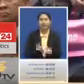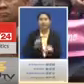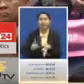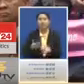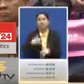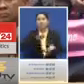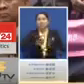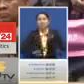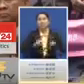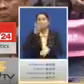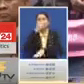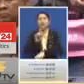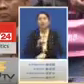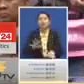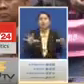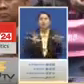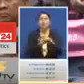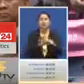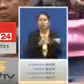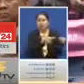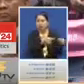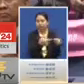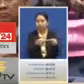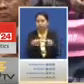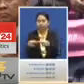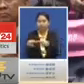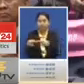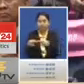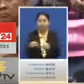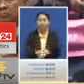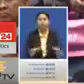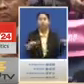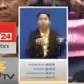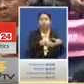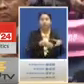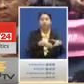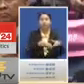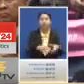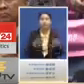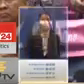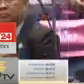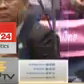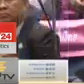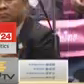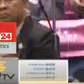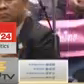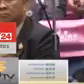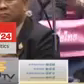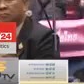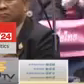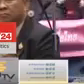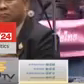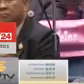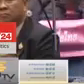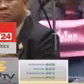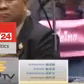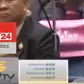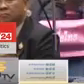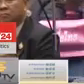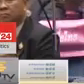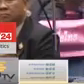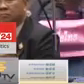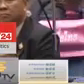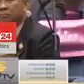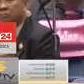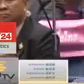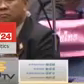บกันเพราะมันต่อเนื่องกันไงยุคท่านยิ่งลักษณ์กับท่านประยุทธ์เนี่ย3บาท50ท่านยิ่งลักษณ์เดี๋ยวนี้2บาท50ตล